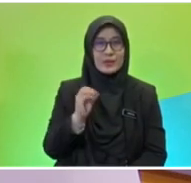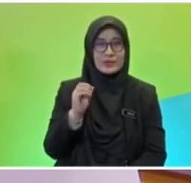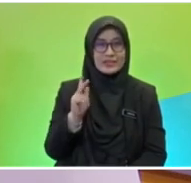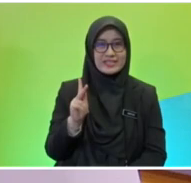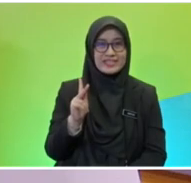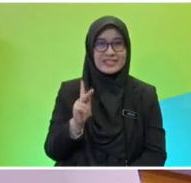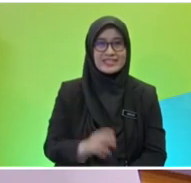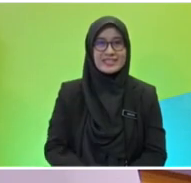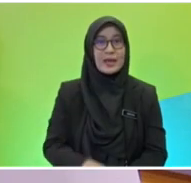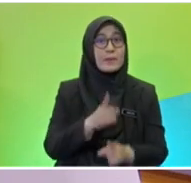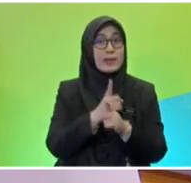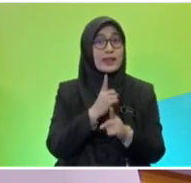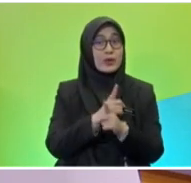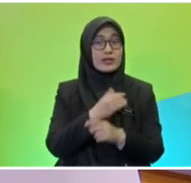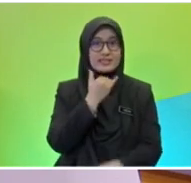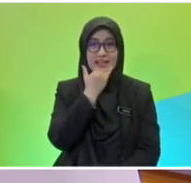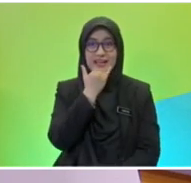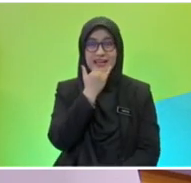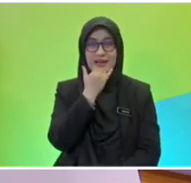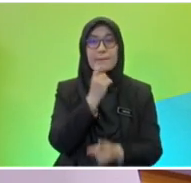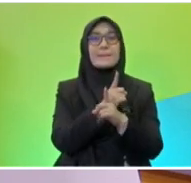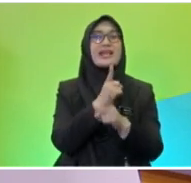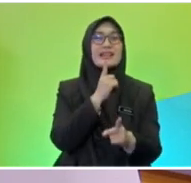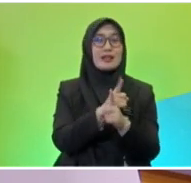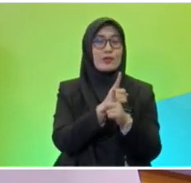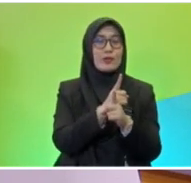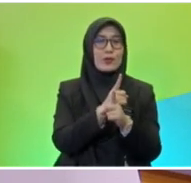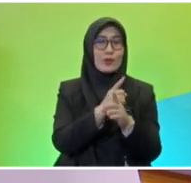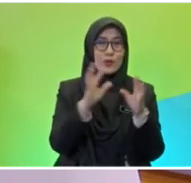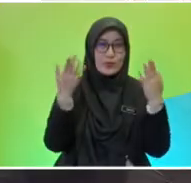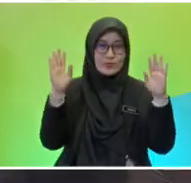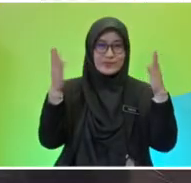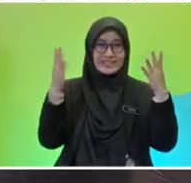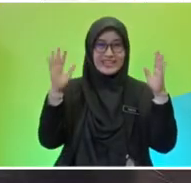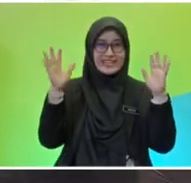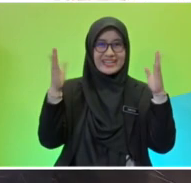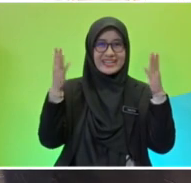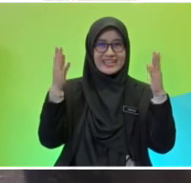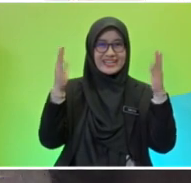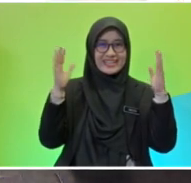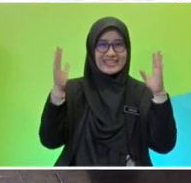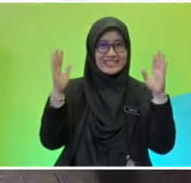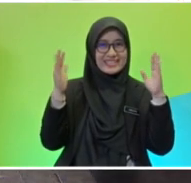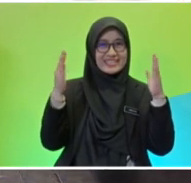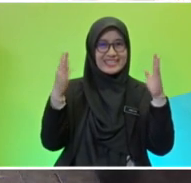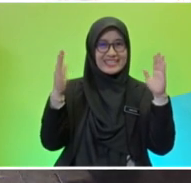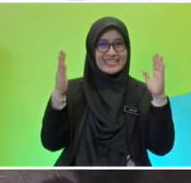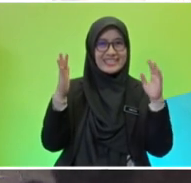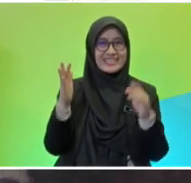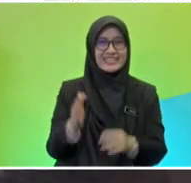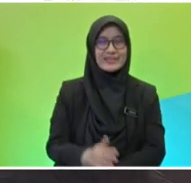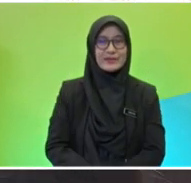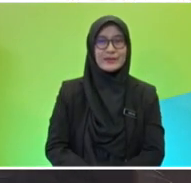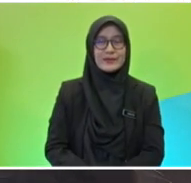Betul. Betul tak murid-murid semua? Betul. Kita tepuk tangan untuk Akmal. Betul. Okey, dah